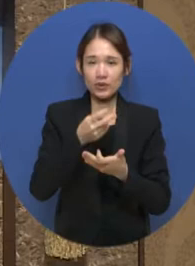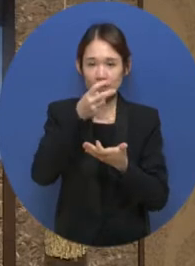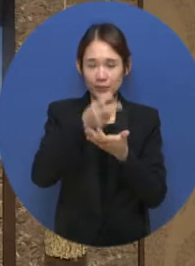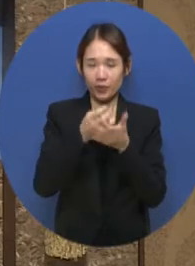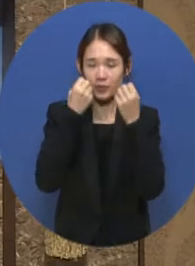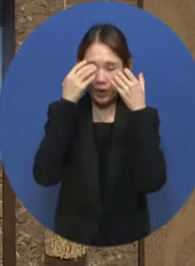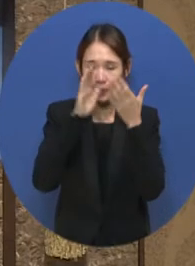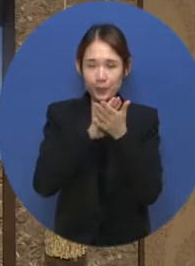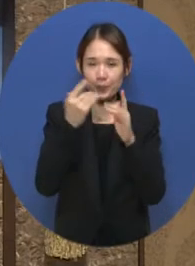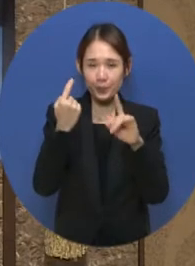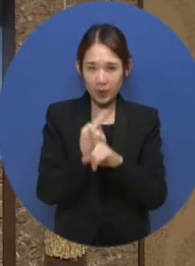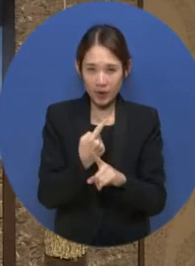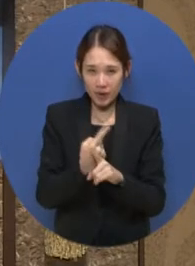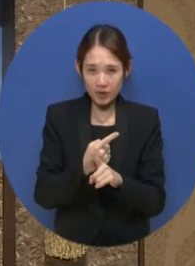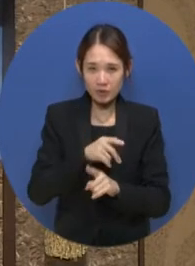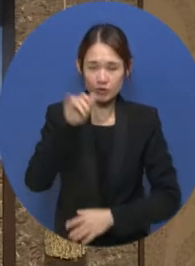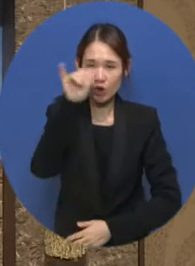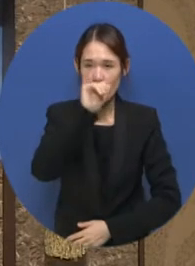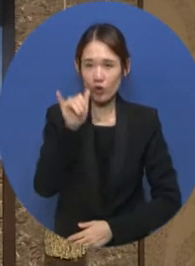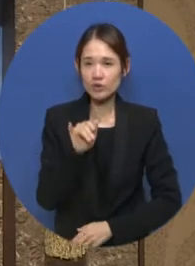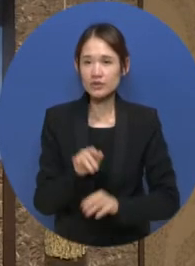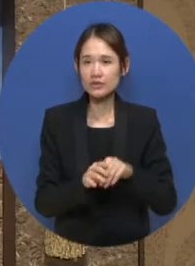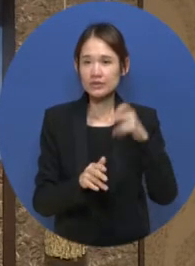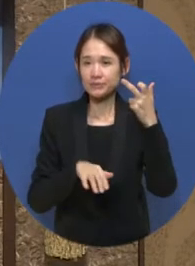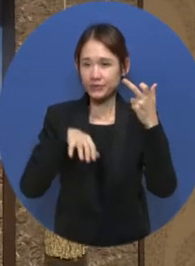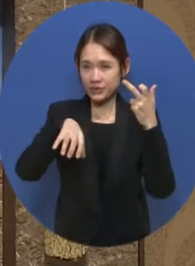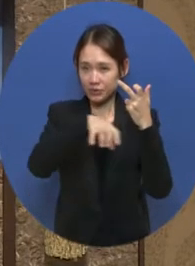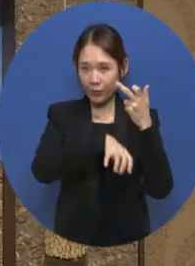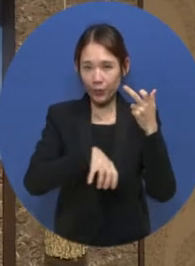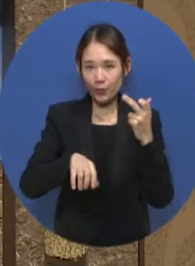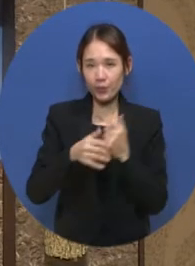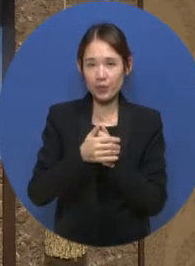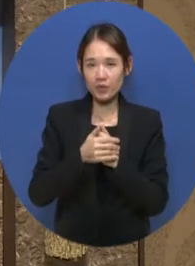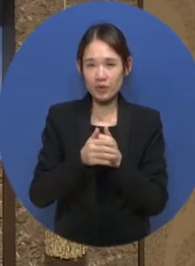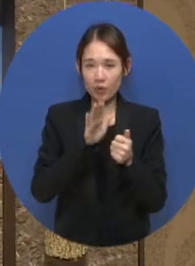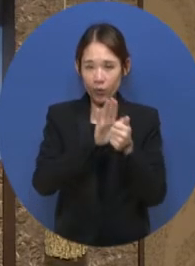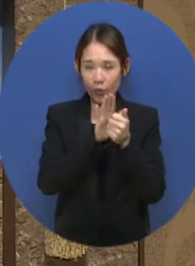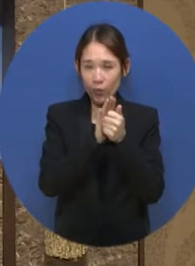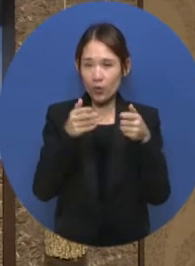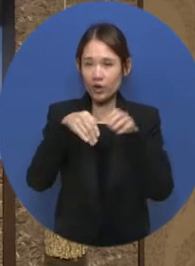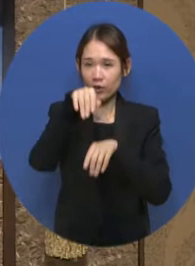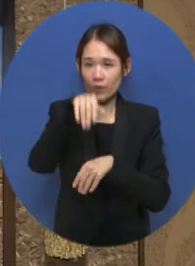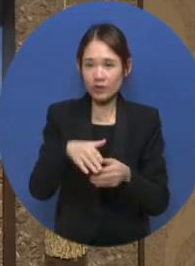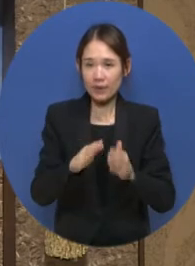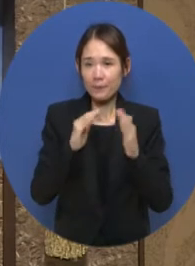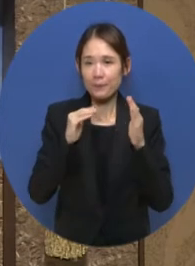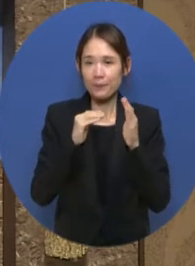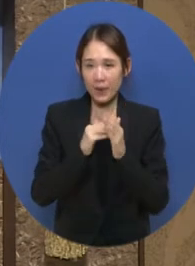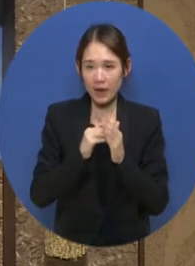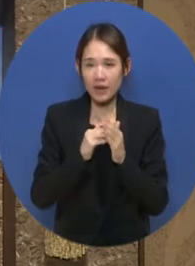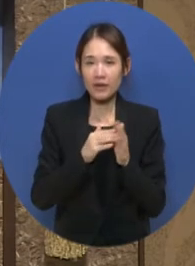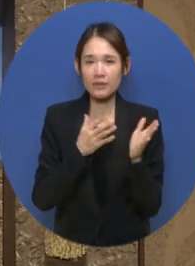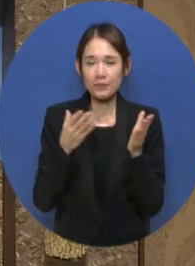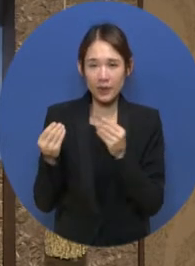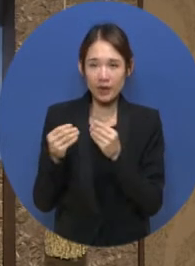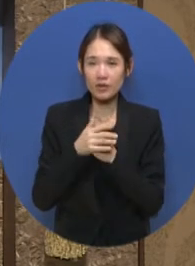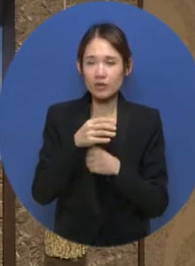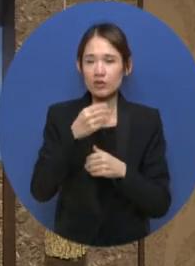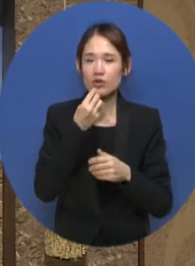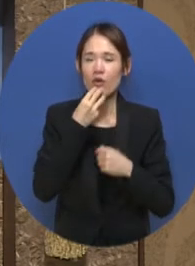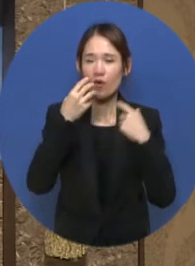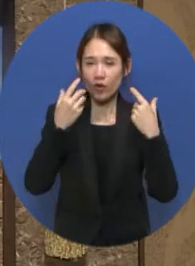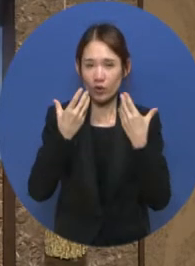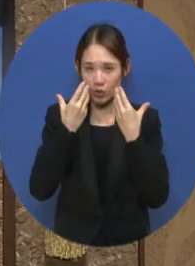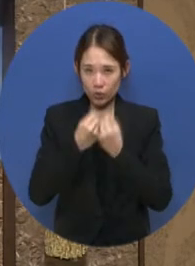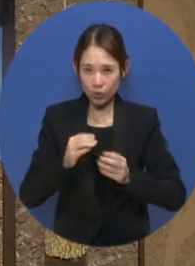개정이 되서 전국 17개 시 도에 지역 장애인 근이 고기가 이제 설치가 되어있고 경기도 의 경우에는 올래